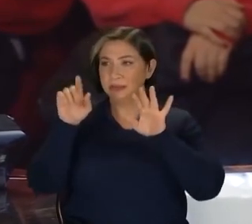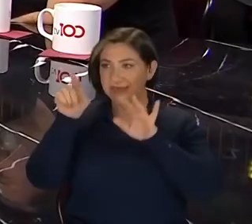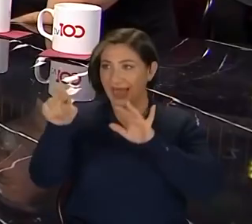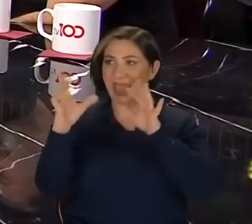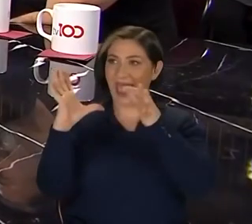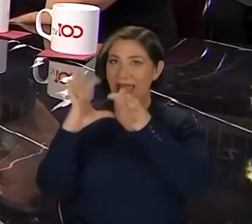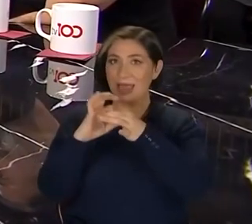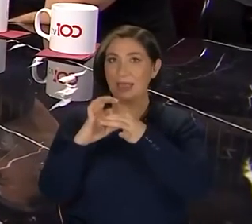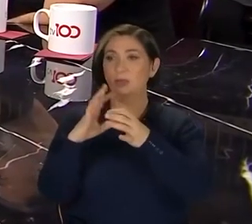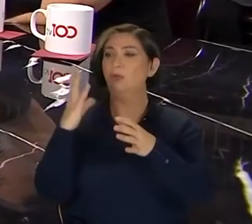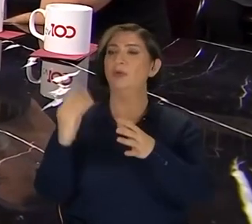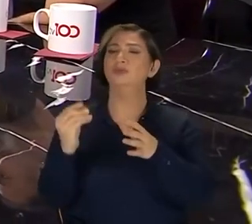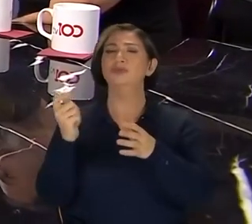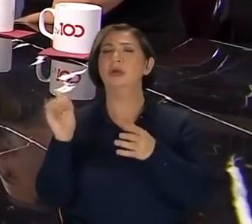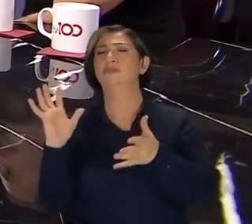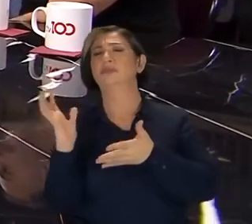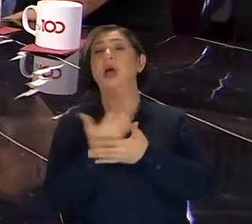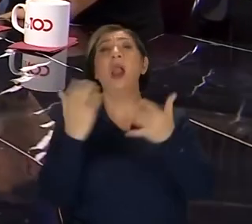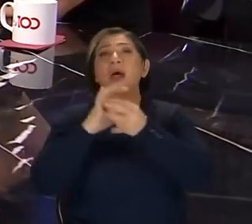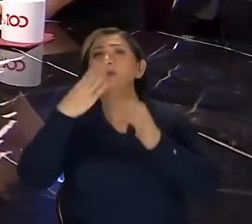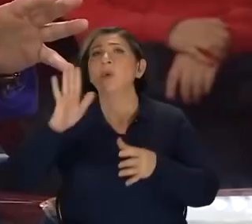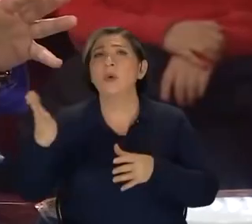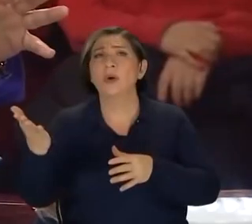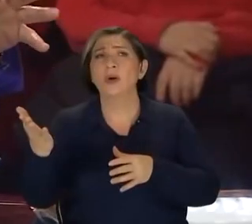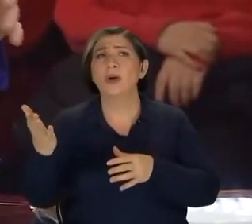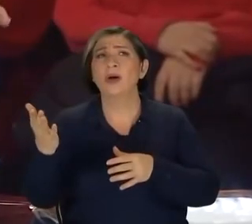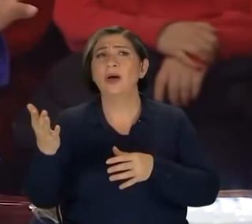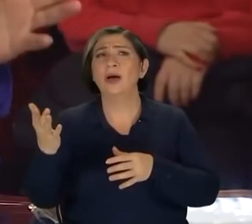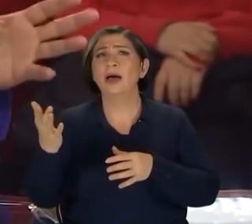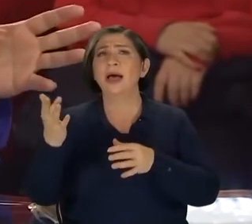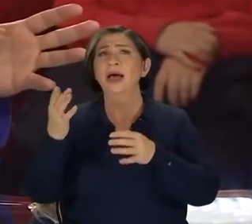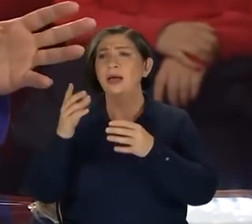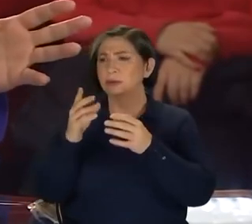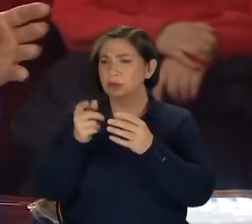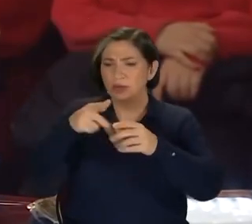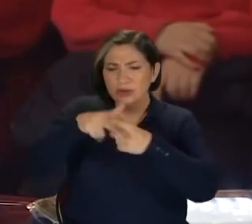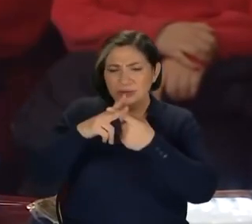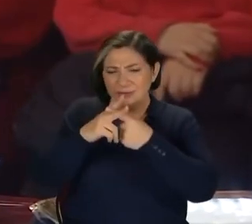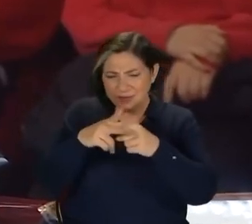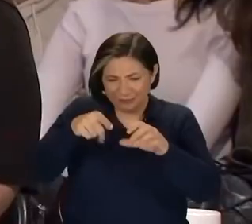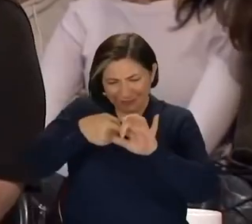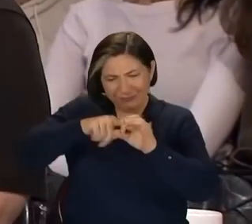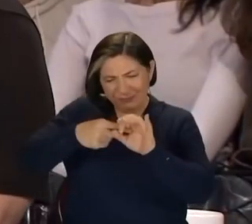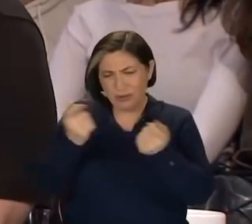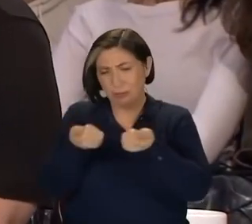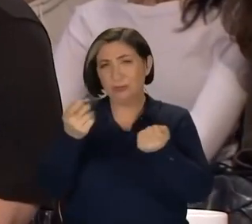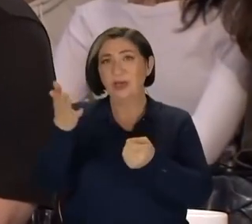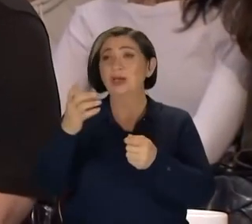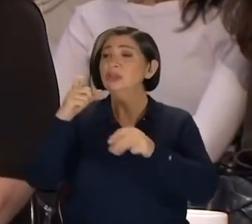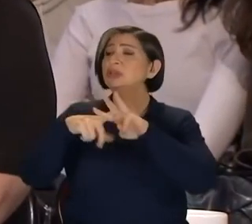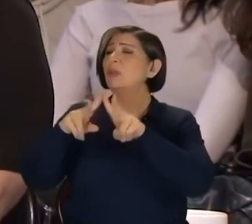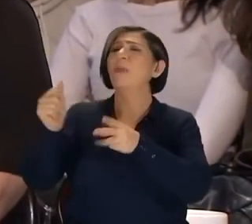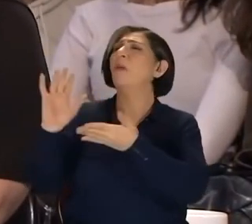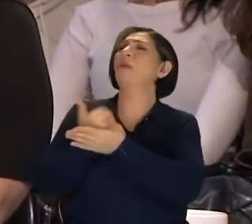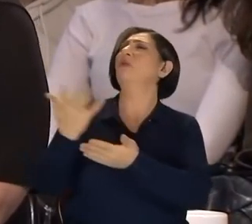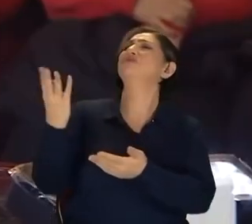seninle ilgili ne olmuş gişede o? Hiç alakası yok. Anladın mı? Civata sanayinde çalışıyor. Ama diyor ki Cem Yılmaz'la ilgili ne